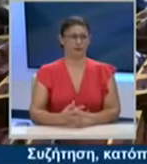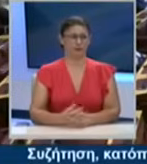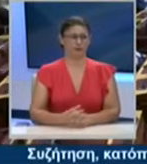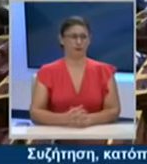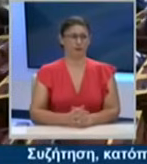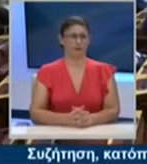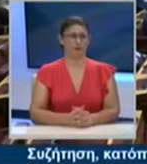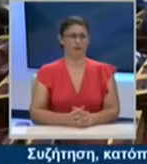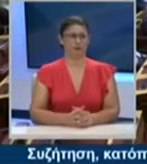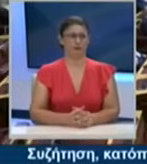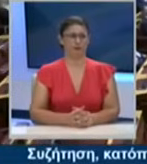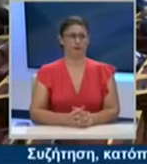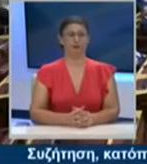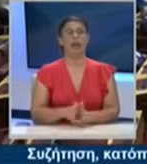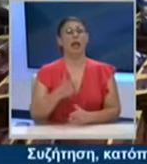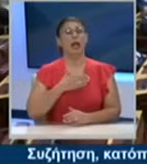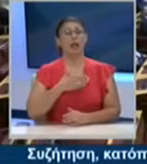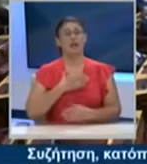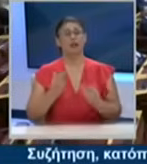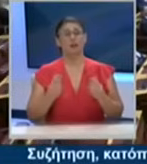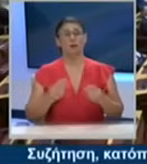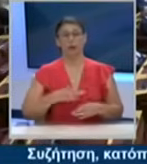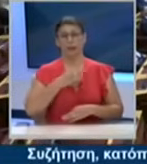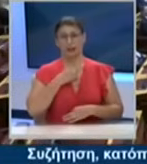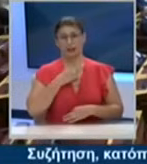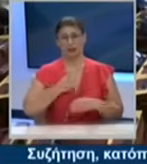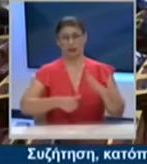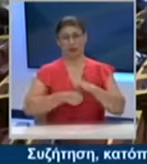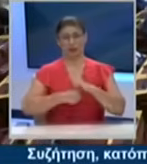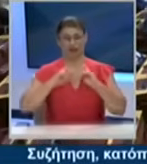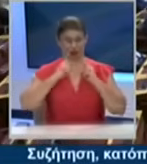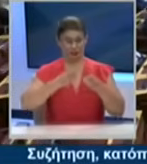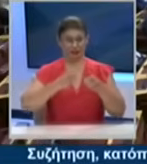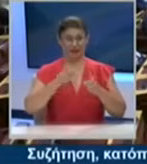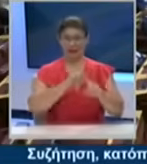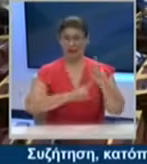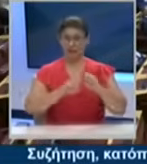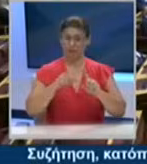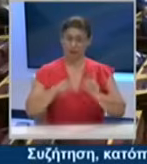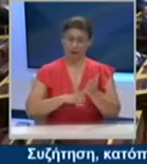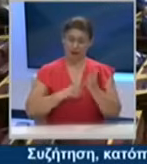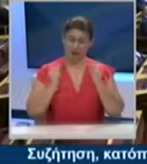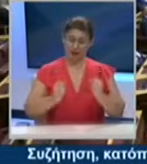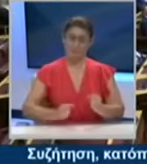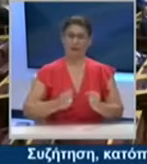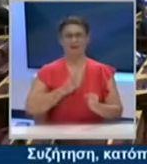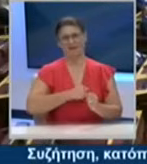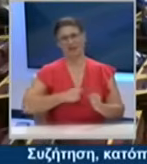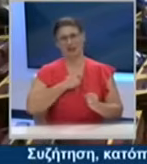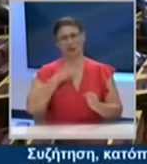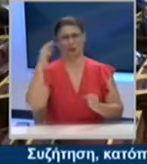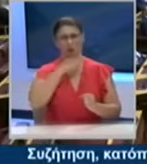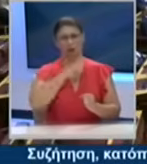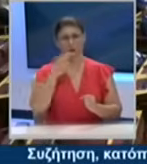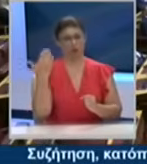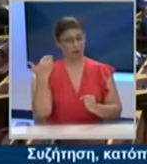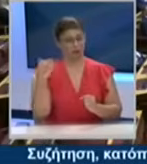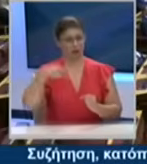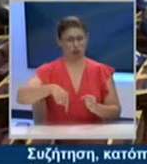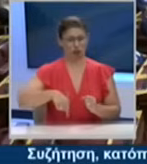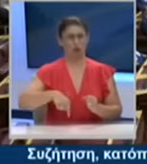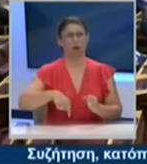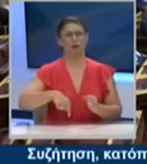Ευχαριστώ πολύ, κύριε πρόεδρε. Τα έχει μπερδέψει ο πρωθυπουργός της χώρας. Για να απαντήσει σε κάποιον, πρέπει να μείνει εδώ. Δυστυχώς, ο πρωθυπουργός και προηγουμένως,